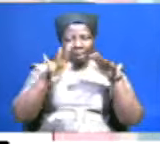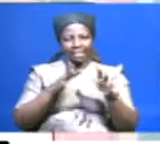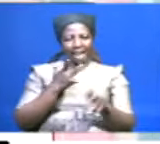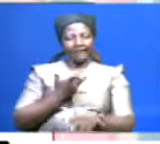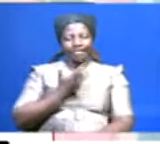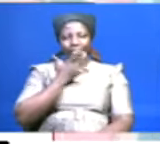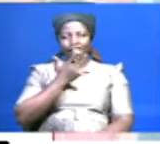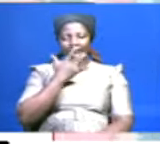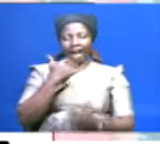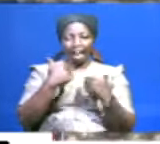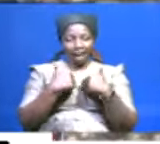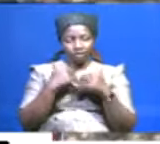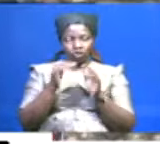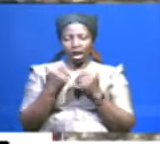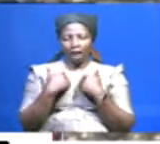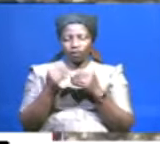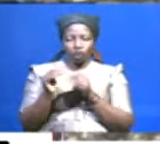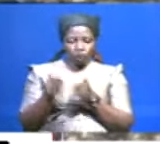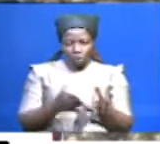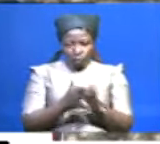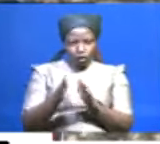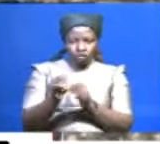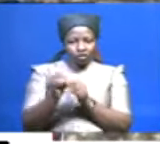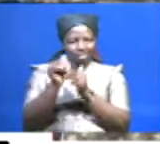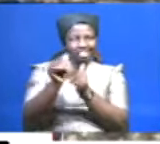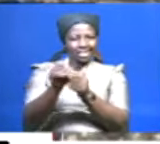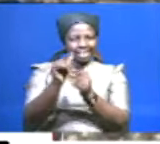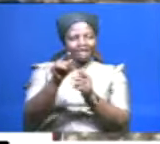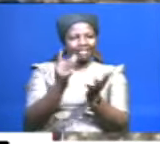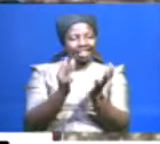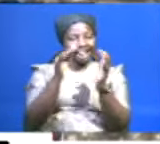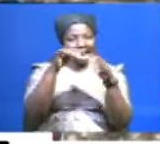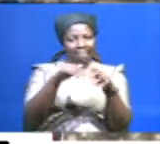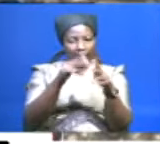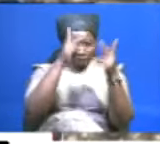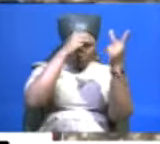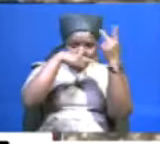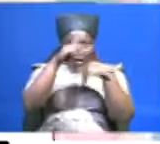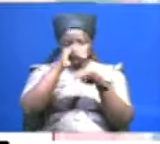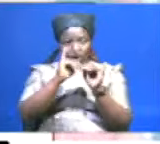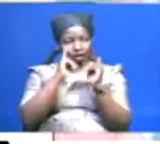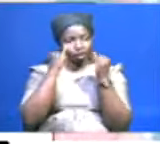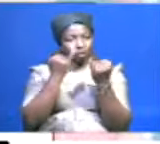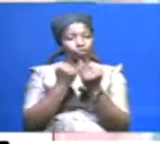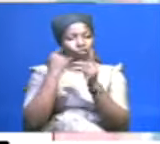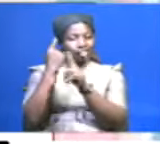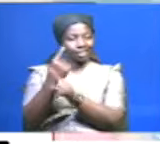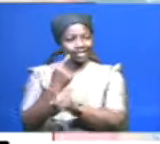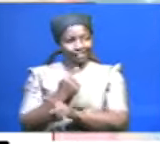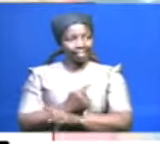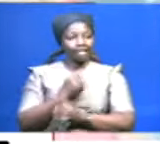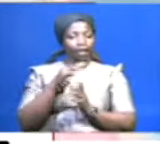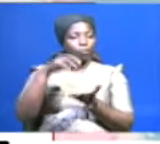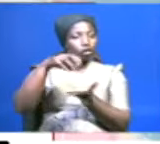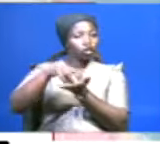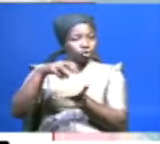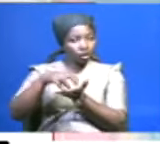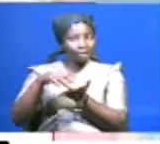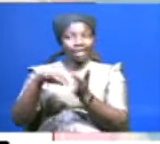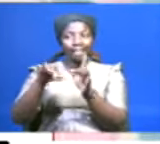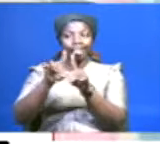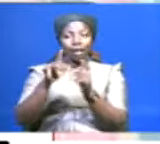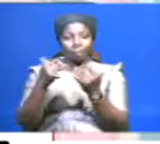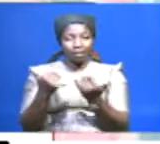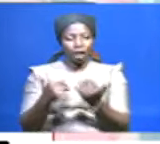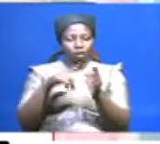lead such a gallant professional institution in different capacities, and now as I